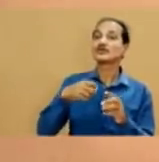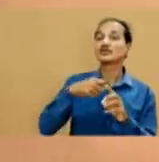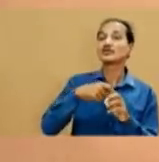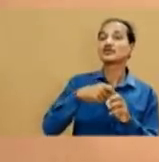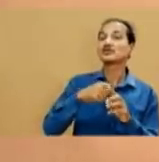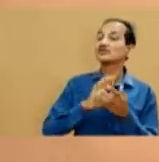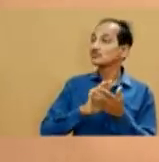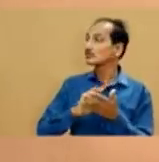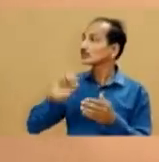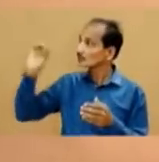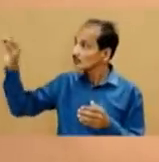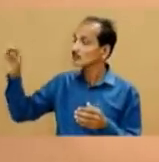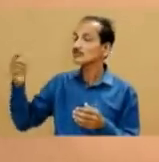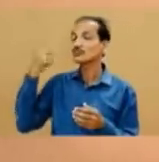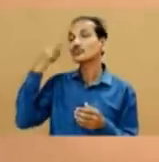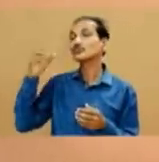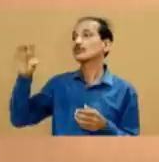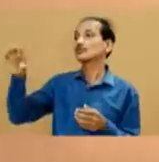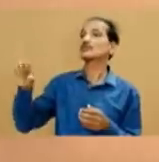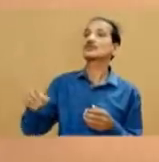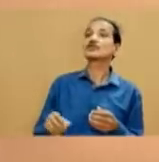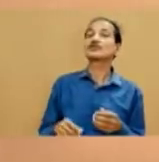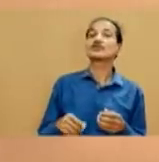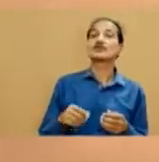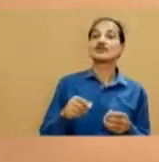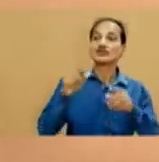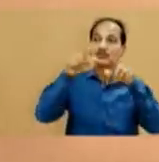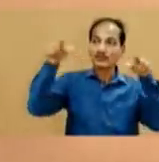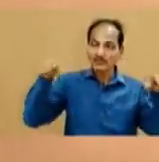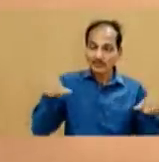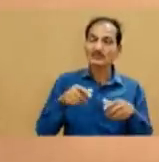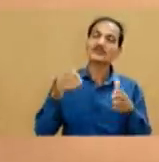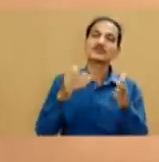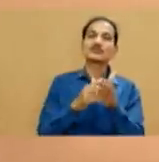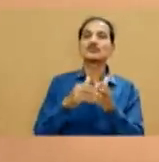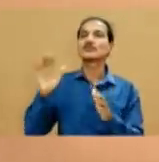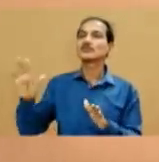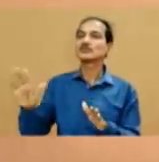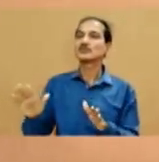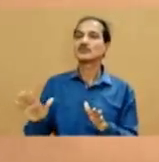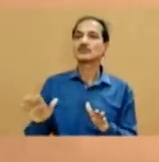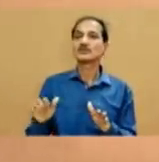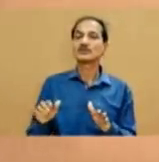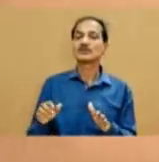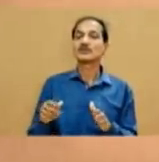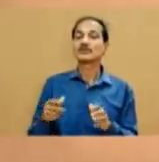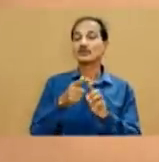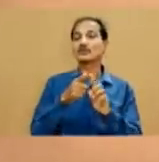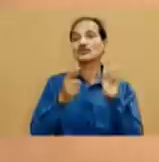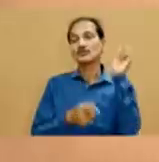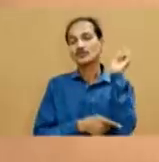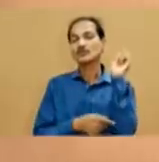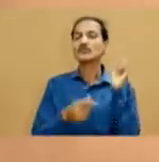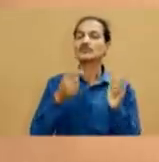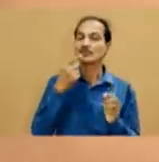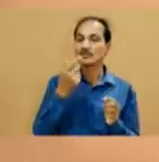ଏରିଆ, ଏରିନ ଗ୍ରାମ ପଞ୍ଚାୟତ ବାଉଣ୍ଡ୍ରୀ ଏରିଆ କଣ୍ଟେନମେଣ୍ଟ ଜୋନ୍ରେ ଅଛନ୍ତି। ଶେଷରେ କହିବା